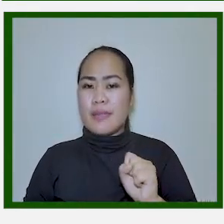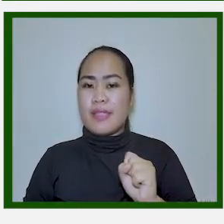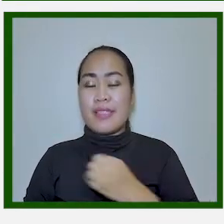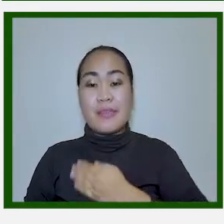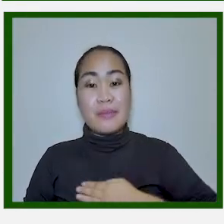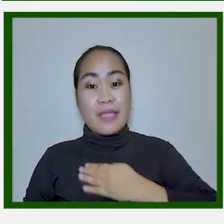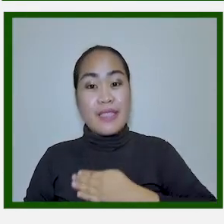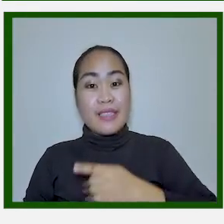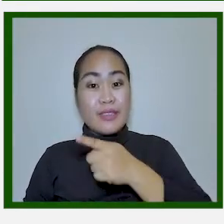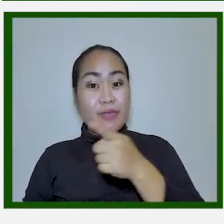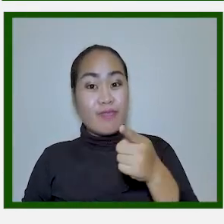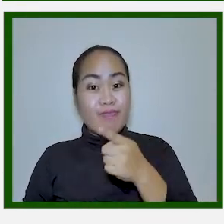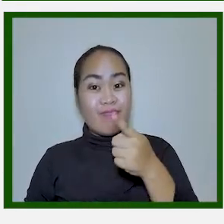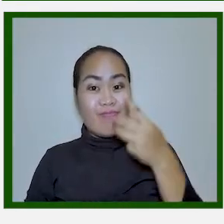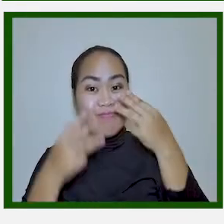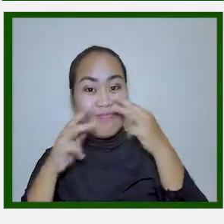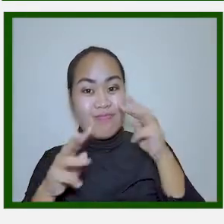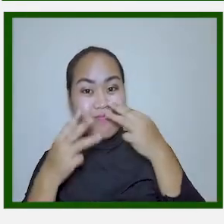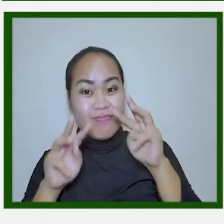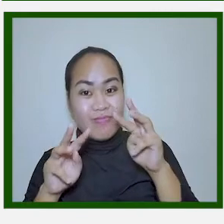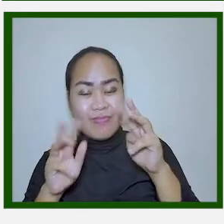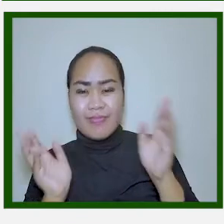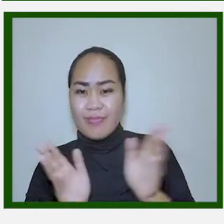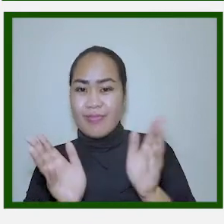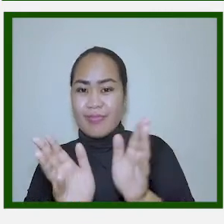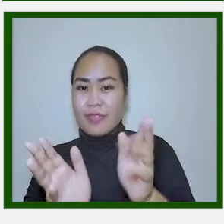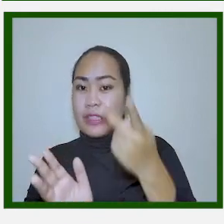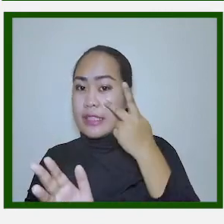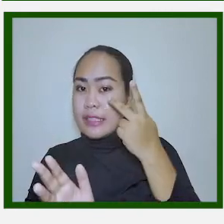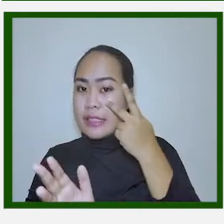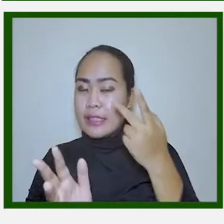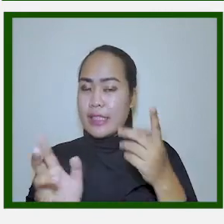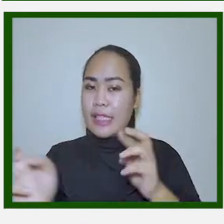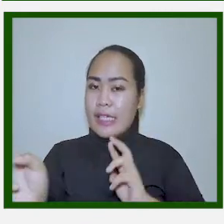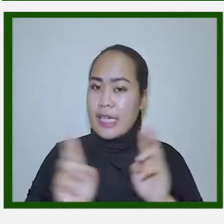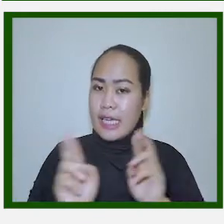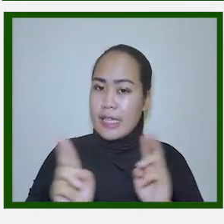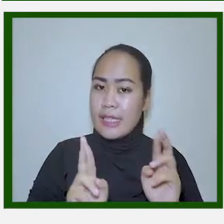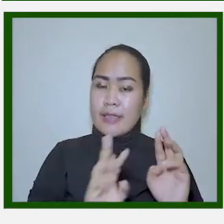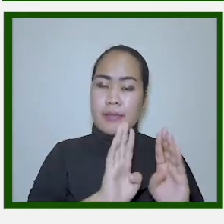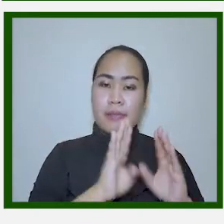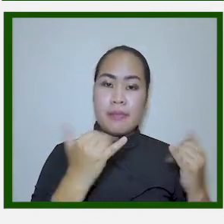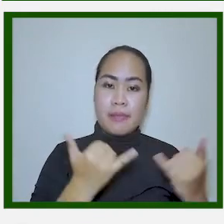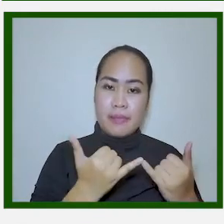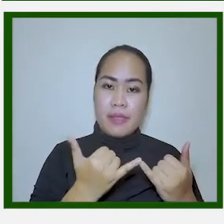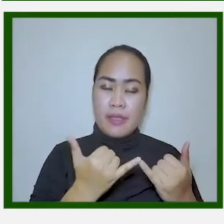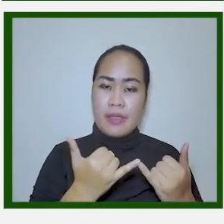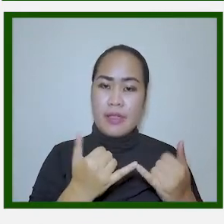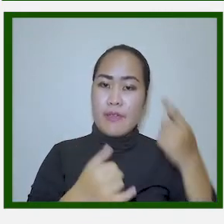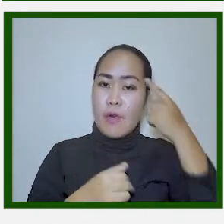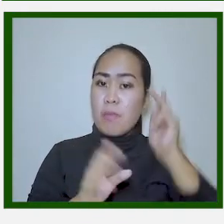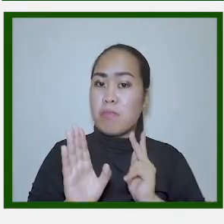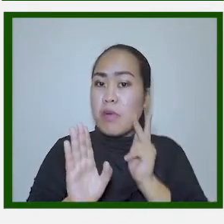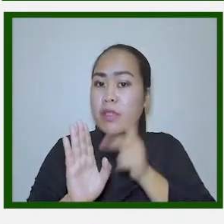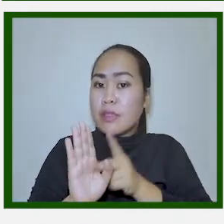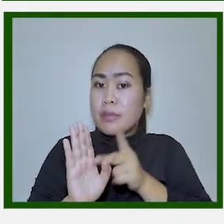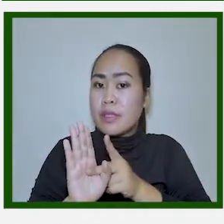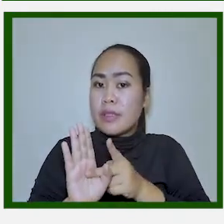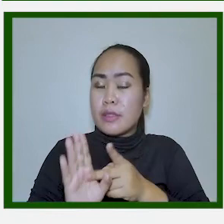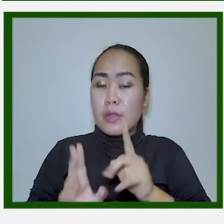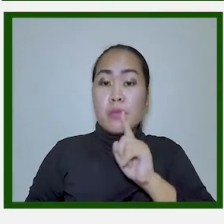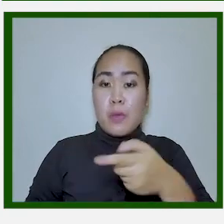mga videos na kanilang inihanda, no, para sa ating barangay, no? Ito yung kanilang partisipasyon at ambag sa